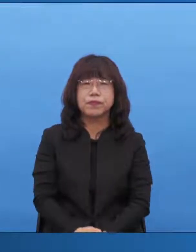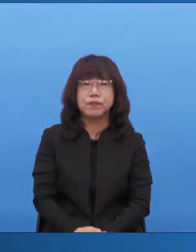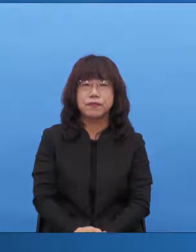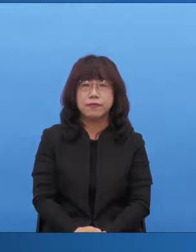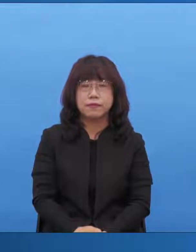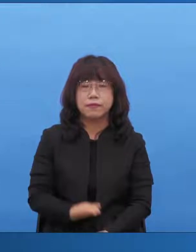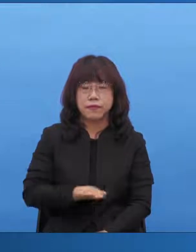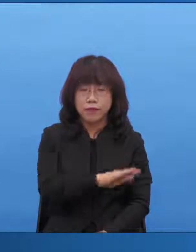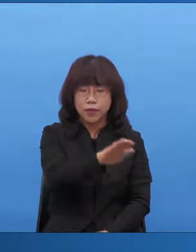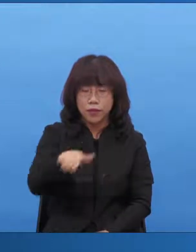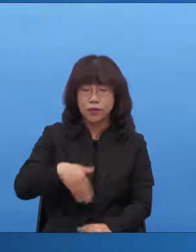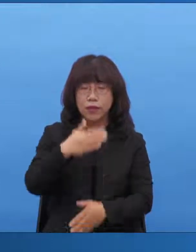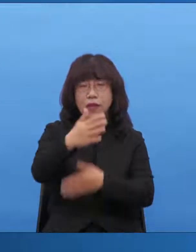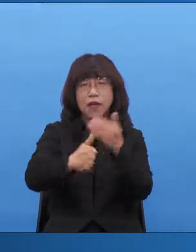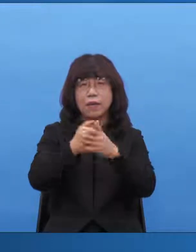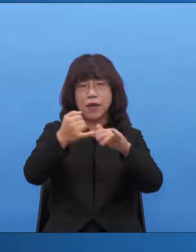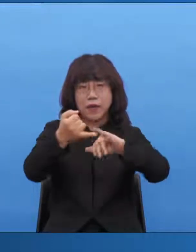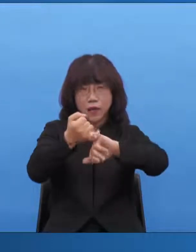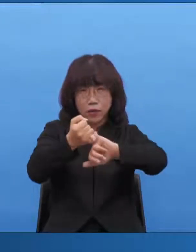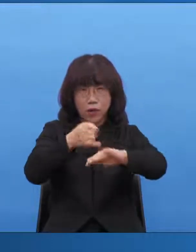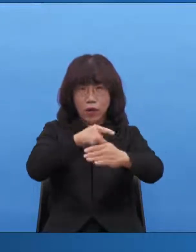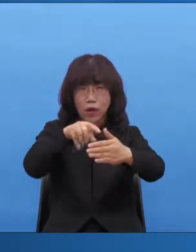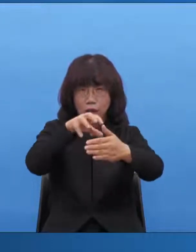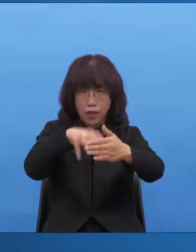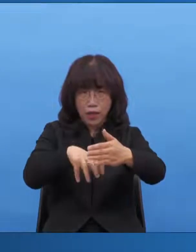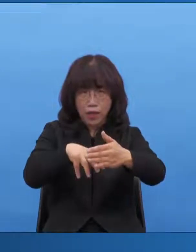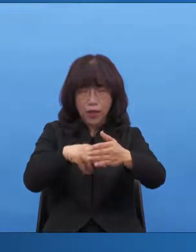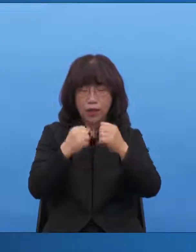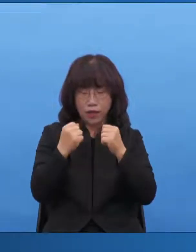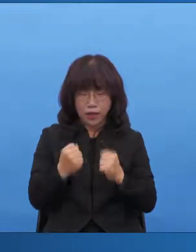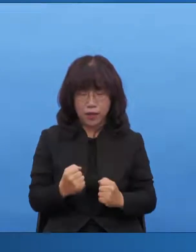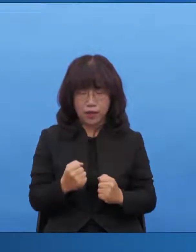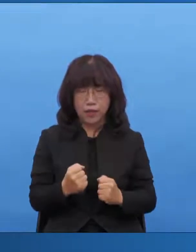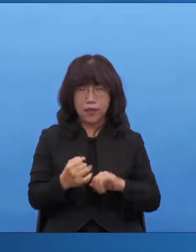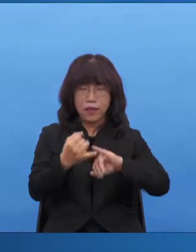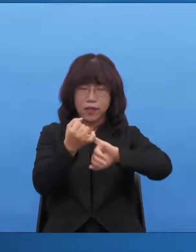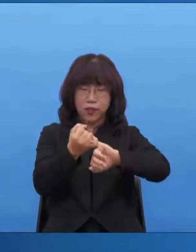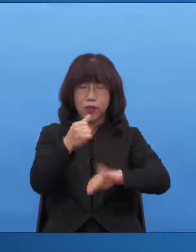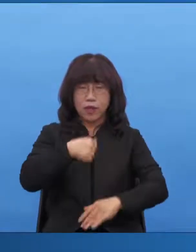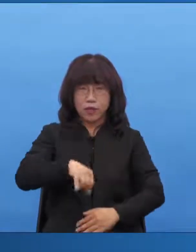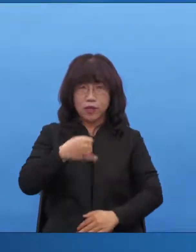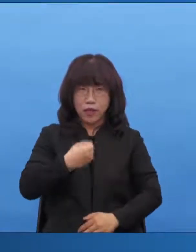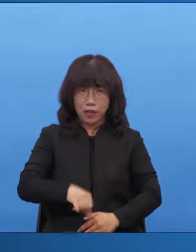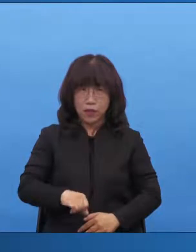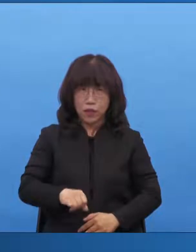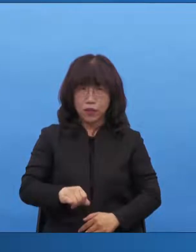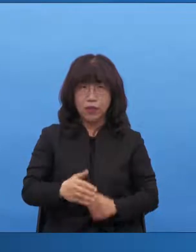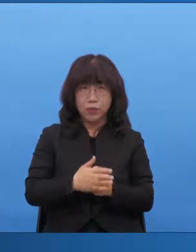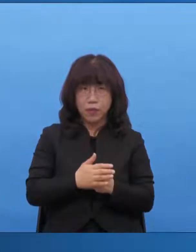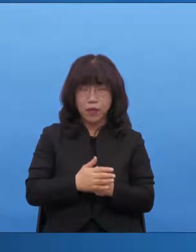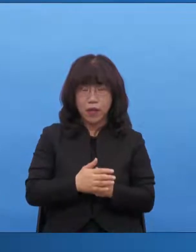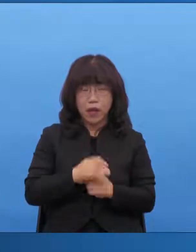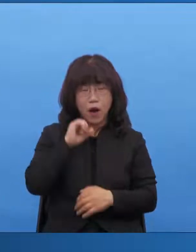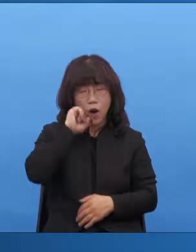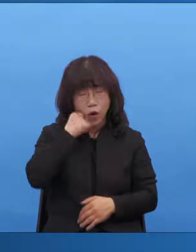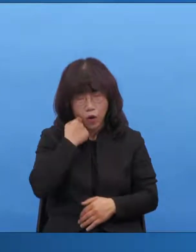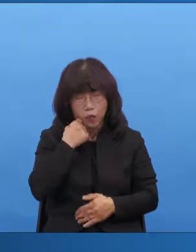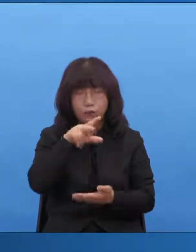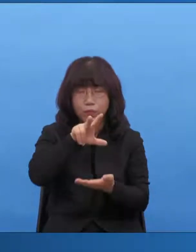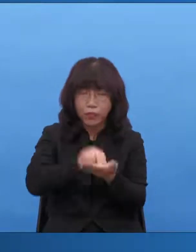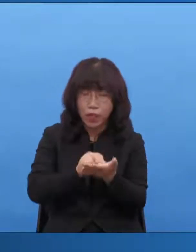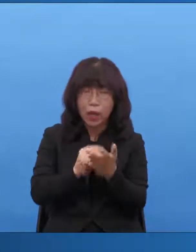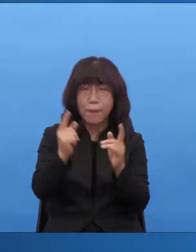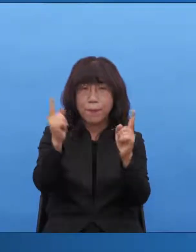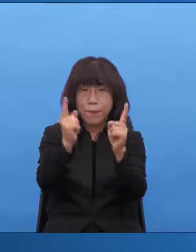우리는 하나님의 약속 안에 있는 약속의 자녀들입니다. 그렇기 때문에 어려움이 오고 문제가 오고